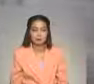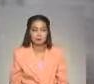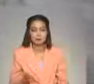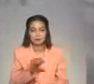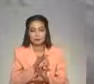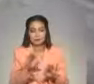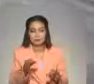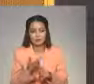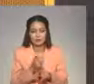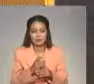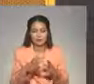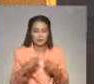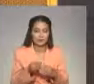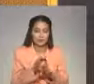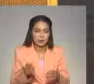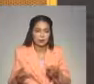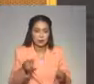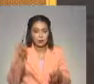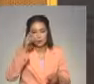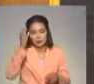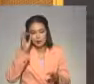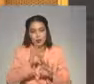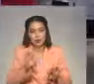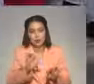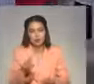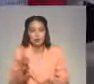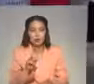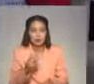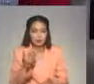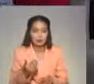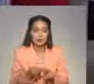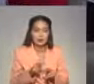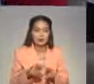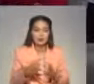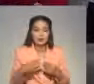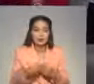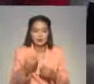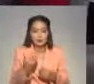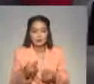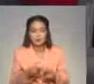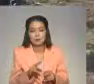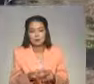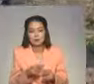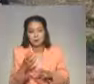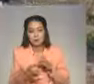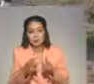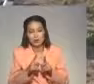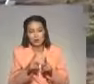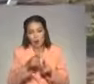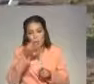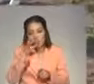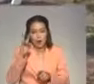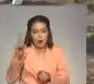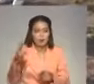Самая лучшая семья в мире. В управлении образования рассказали, что проект «Гостевая семья» объединил лучшие международные практики.